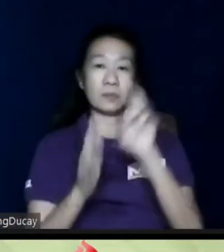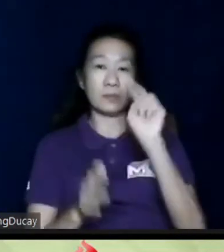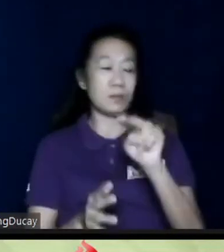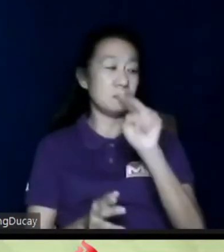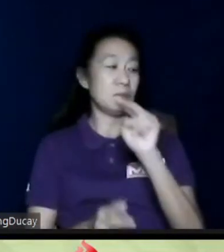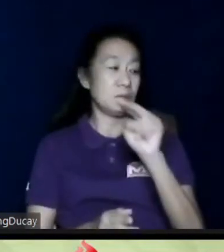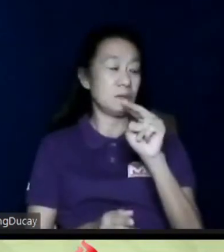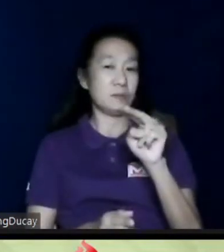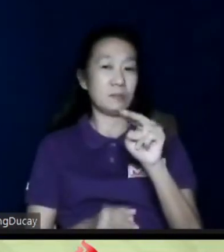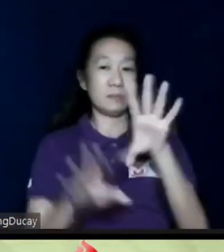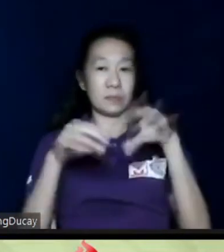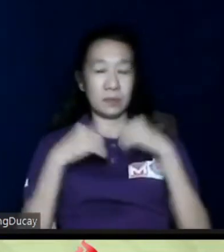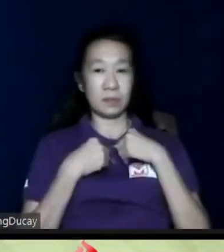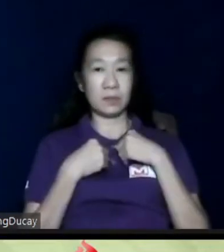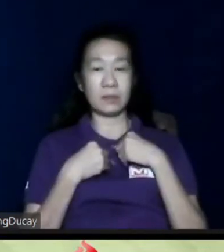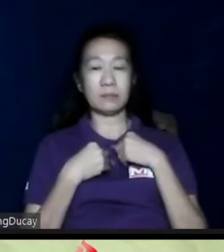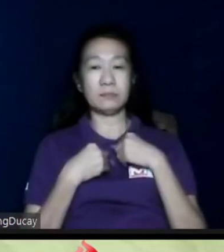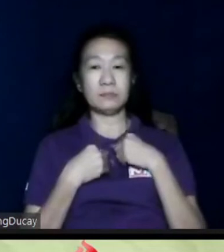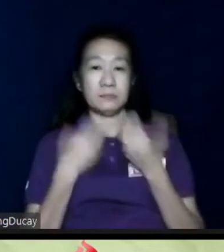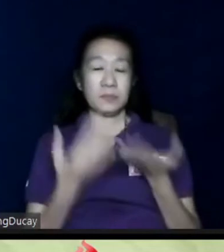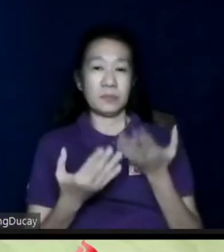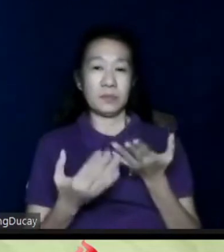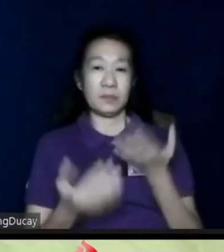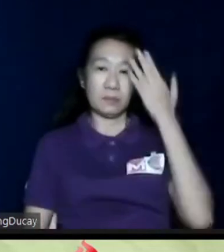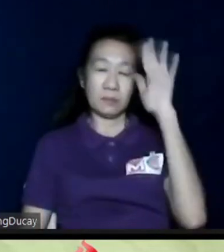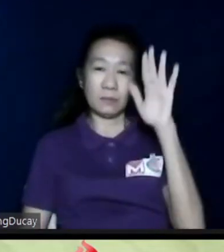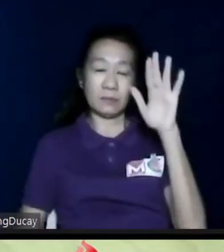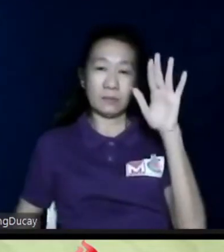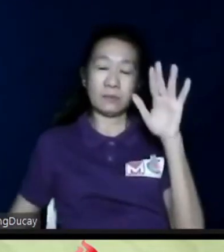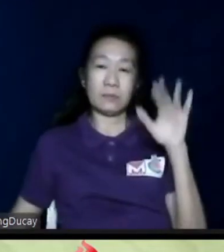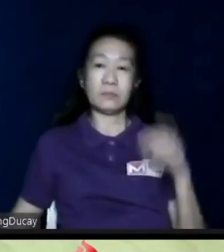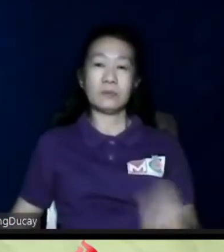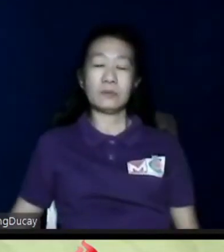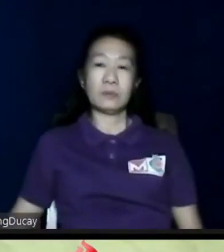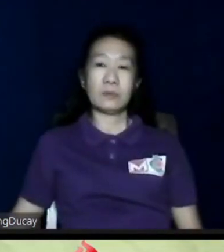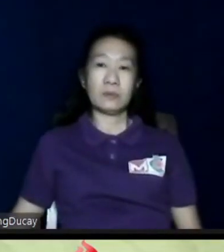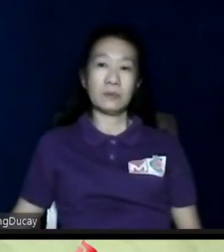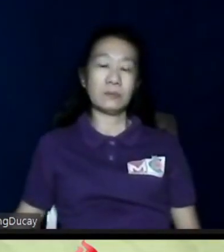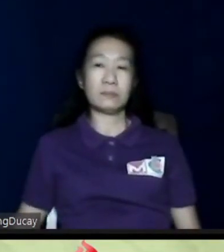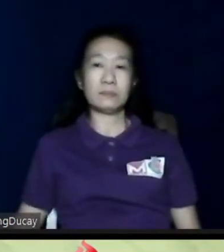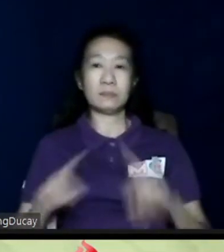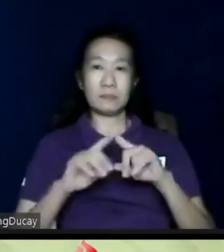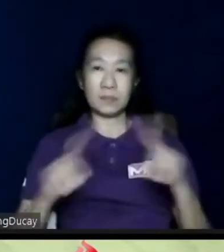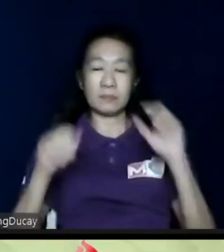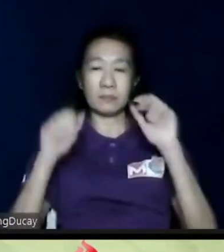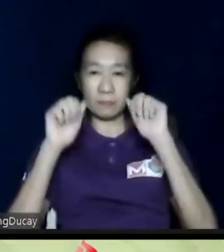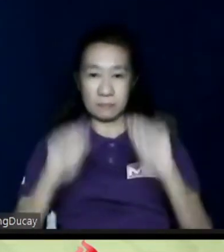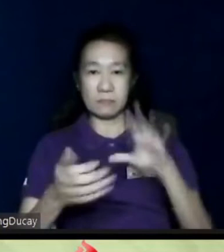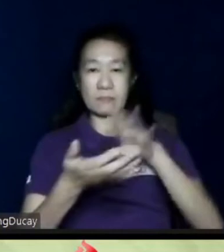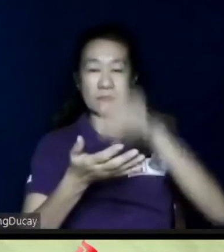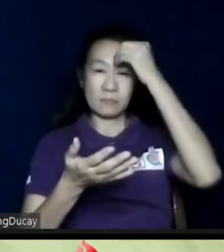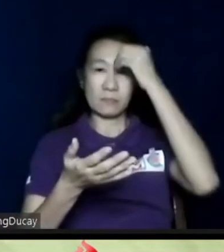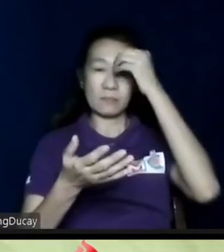niyang ma-avail na maaaring hindi pa natin alam dahil hindi nabigyan nung ating initial na workshop. Pero pwede niyong matutunan pag